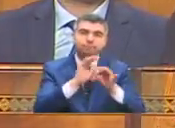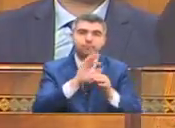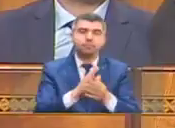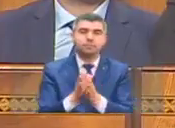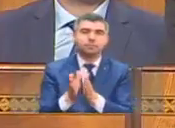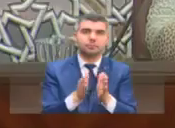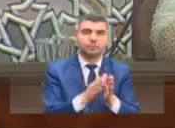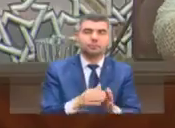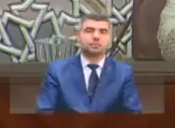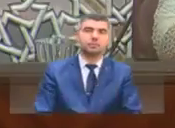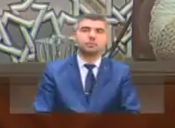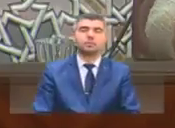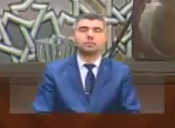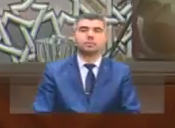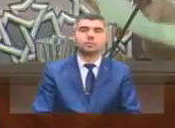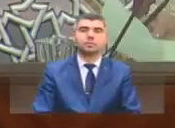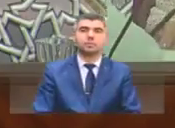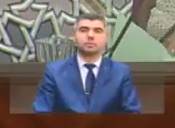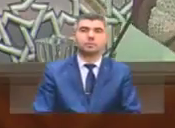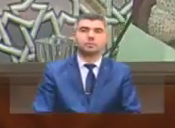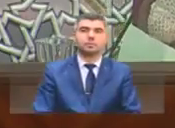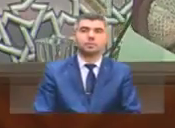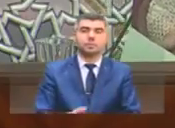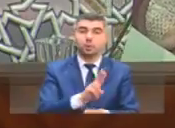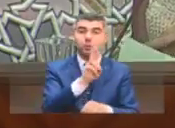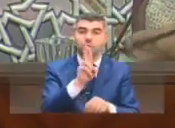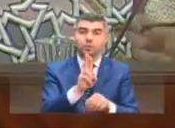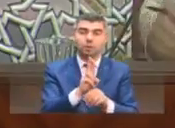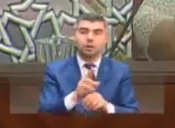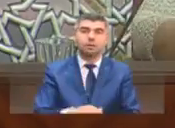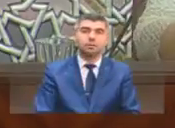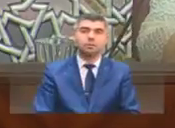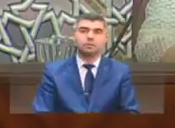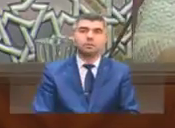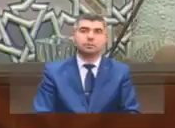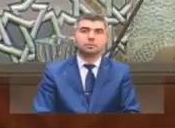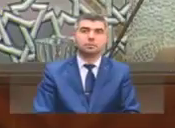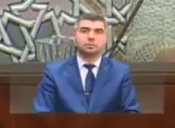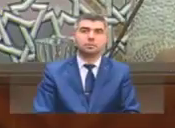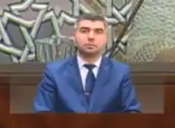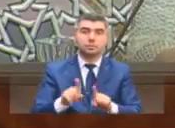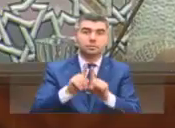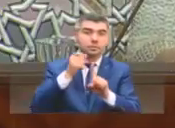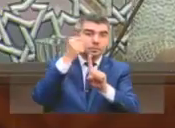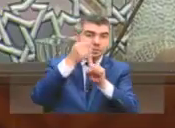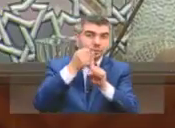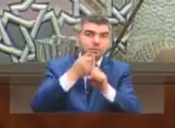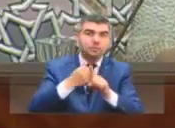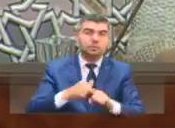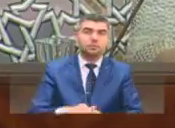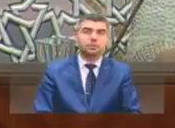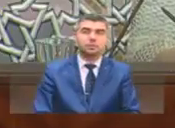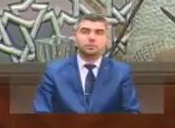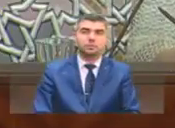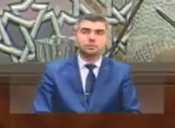شكرا شكرا السيد النائب. نمر إلى السؤال الموالي عن المجهودات الوزارة من سيد الرئيس.